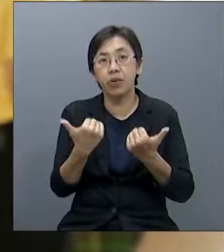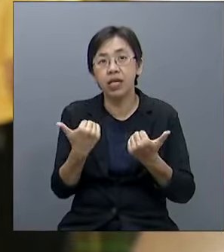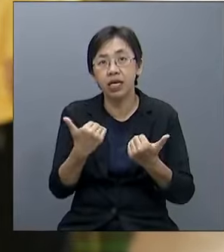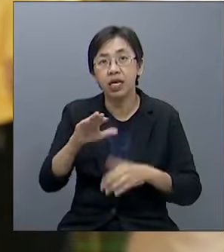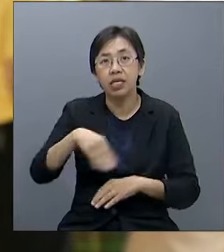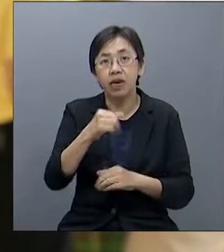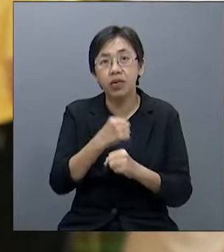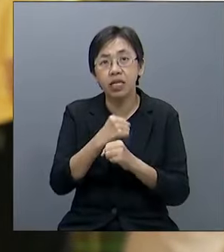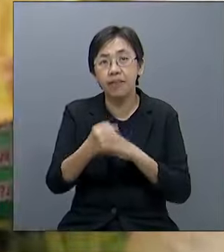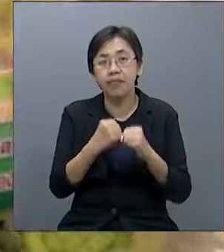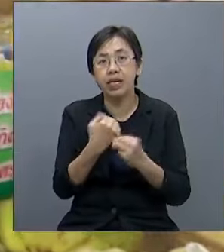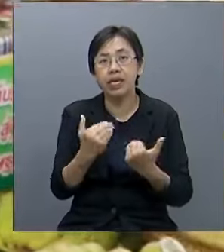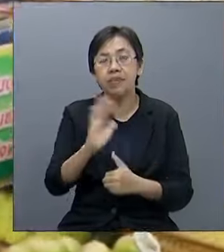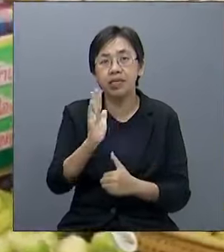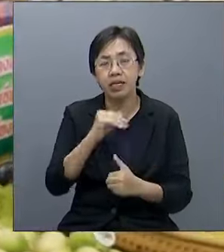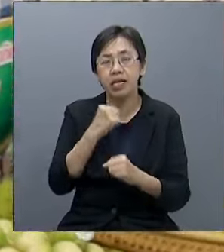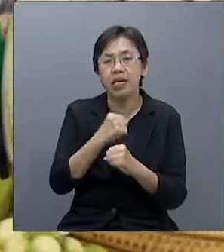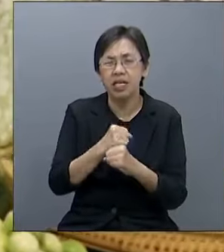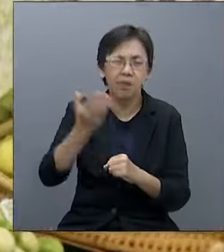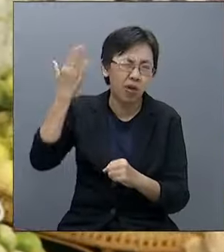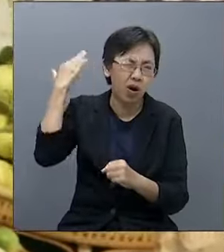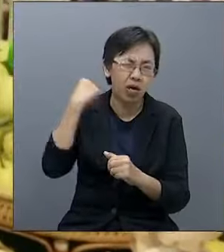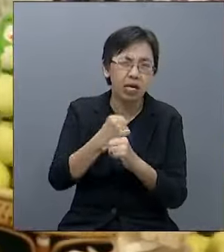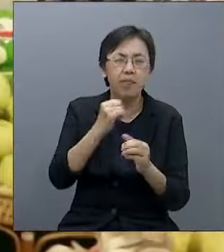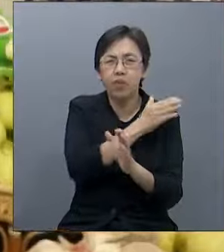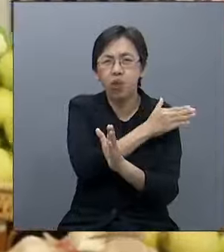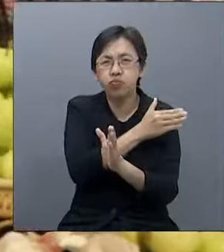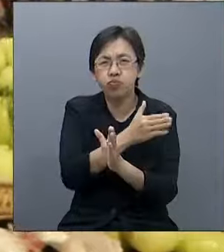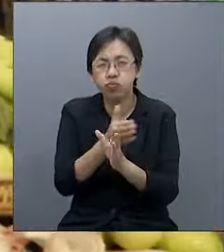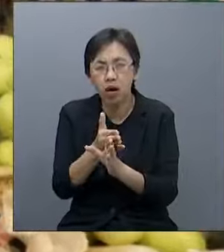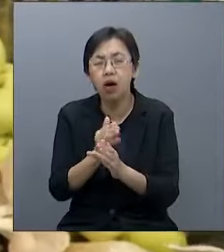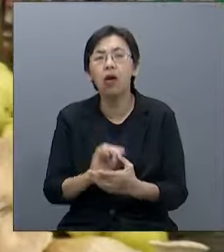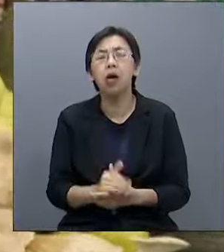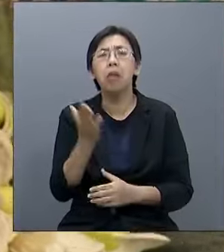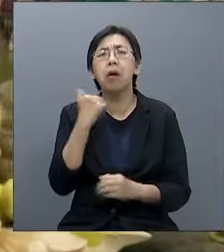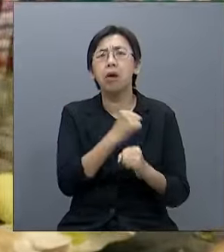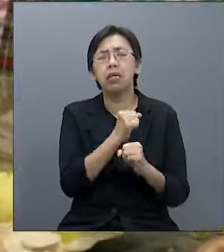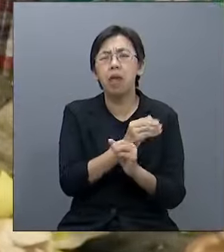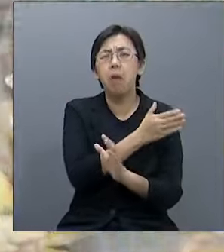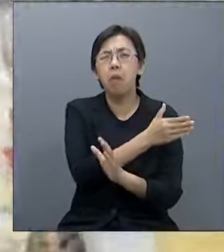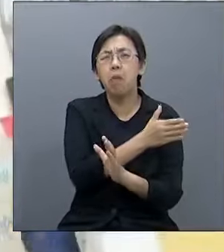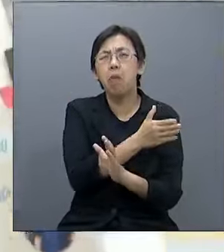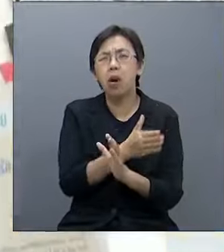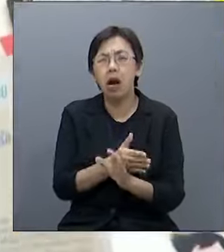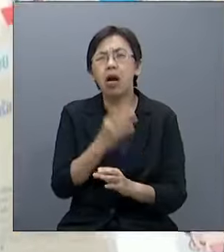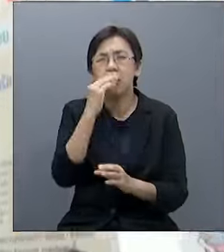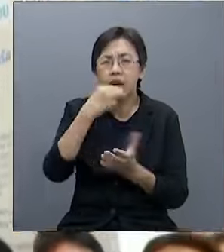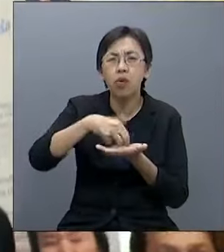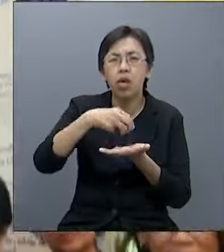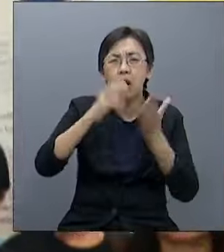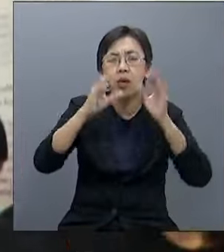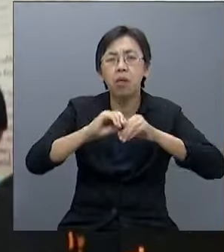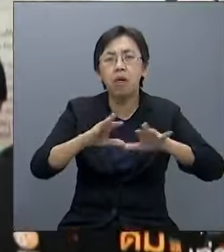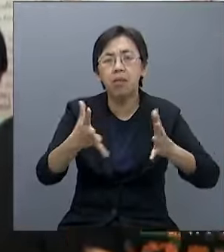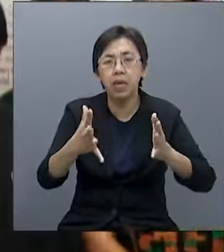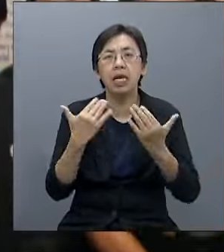เมื่อปีนี้แต่เขาทำตั้งแต่สมัยก่อนละเพียงแต่ว่ามันไม่ได้เป็นประเด็นที่พูดถึงหรืออะไรเป็นตัวหลักนะคะซึ่งตอนนี้